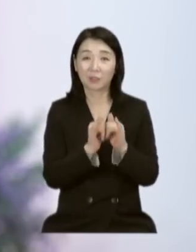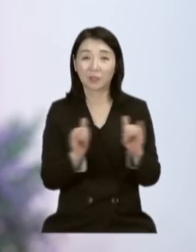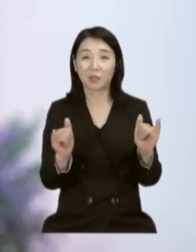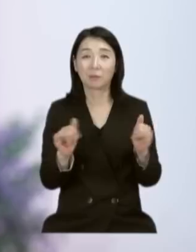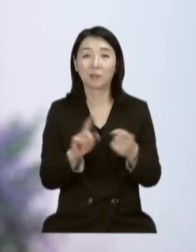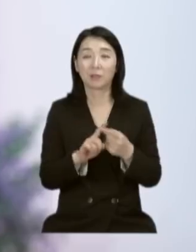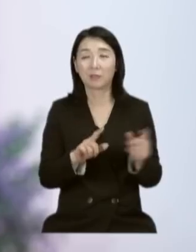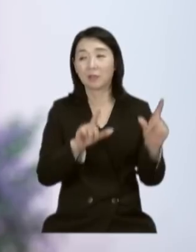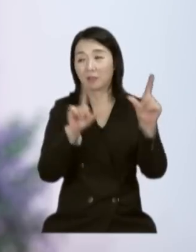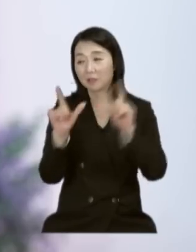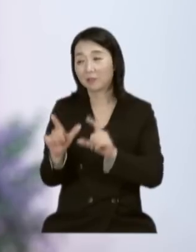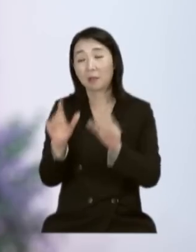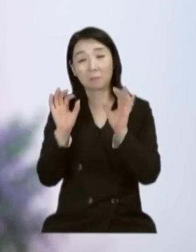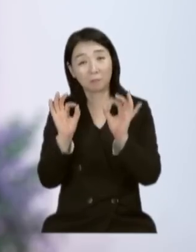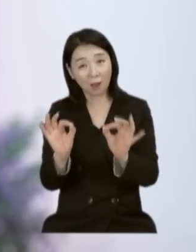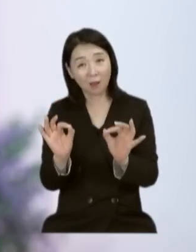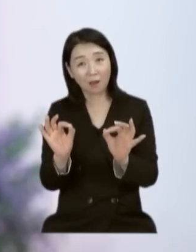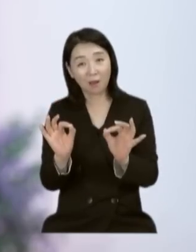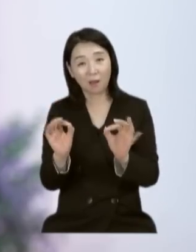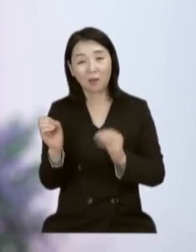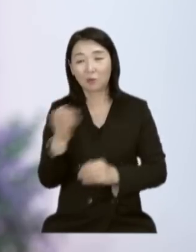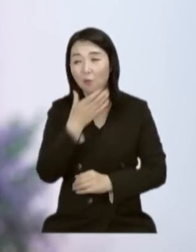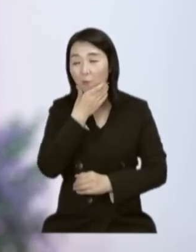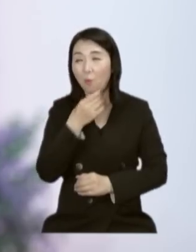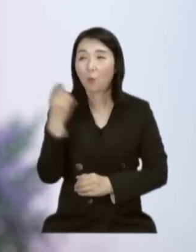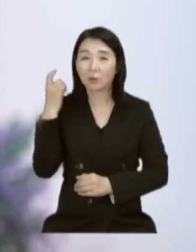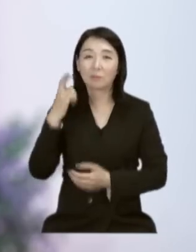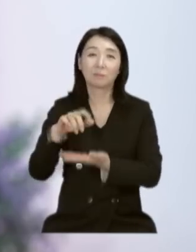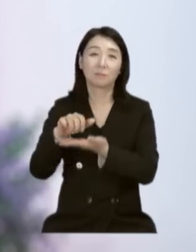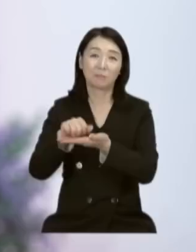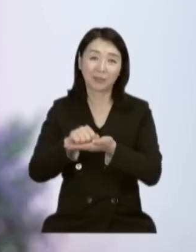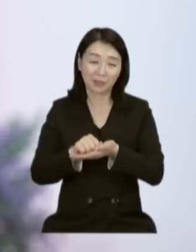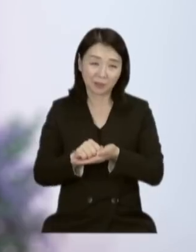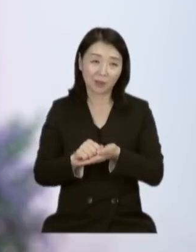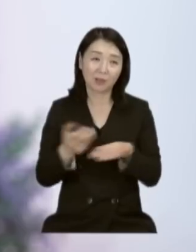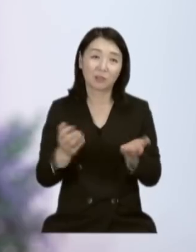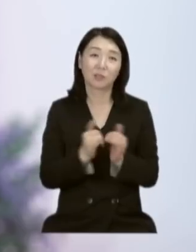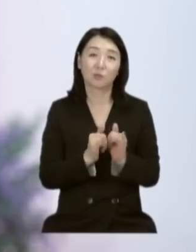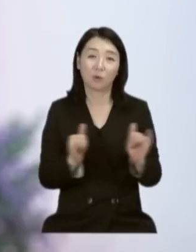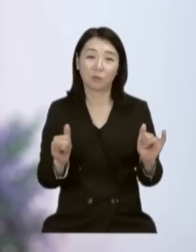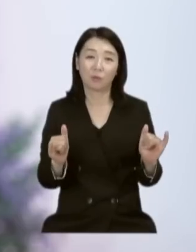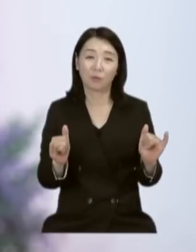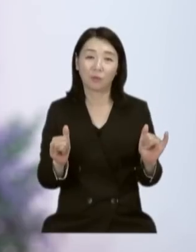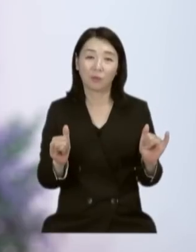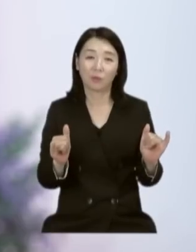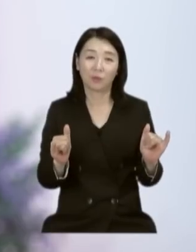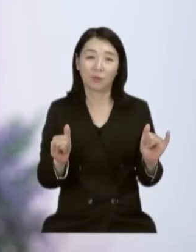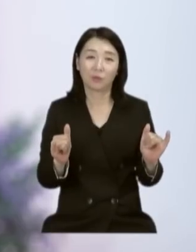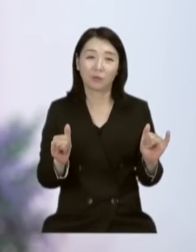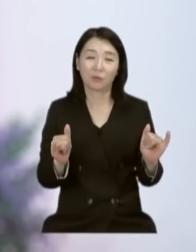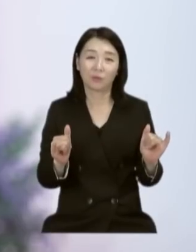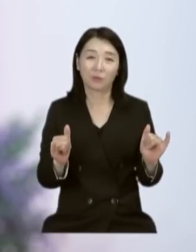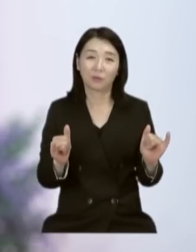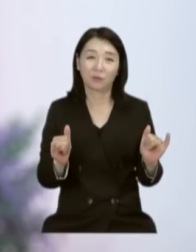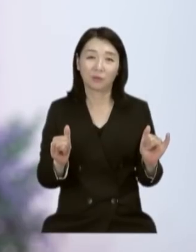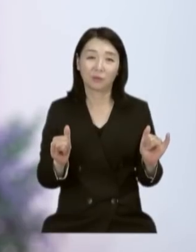신앙인들의 그 삶을 보고 복음을 받아들인 임직원들이 이렇게 속속